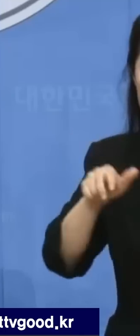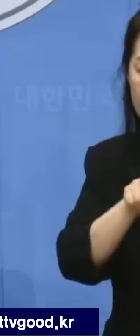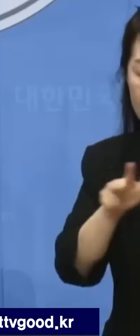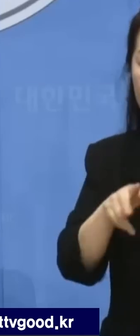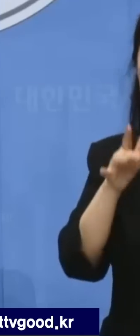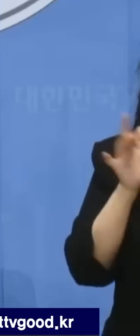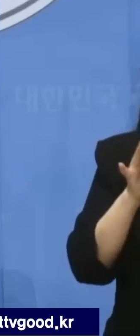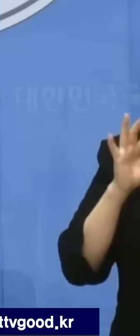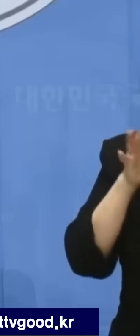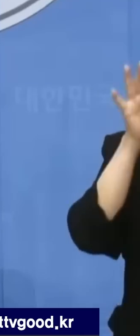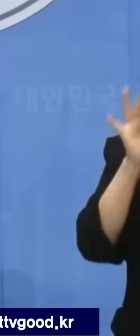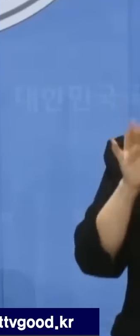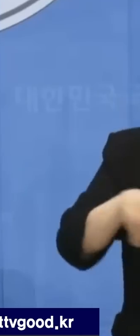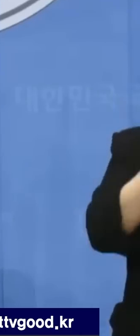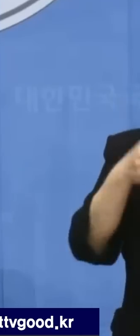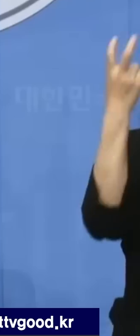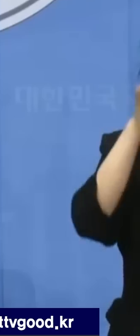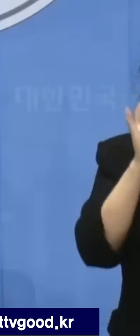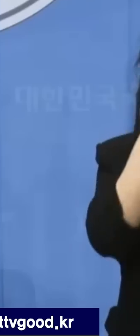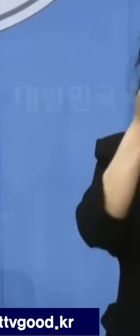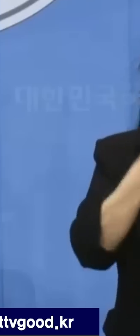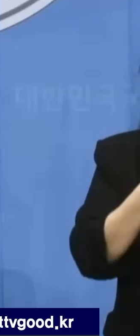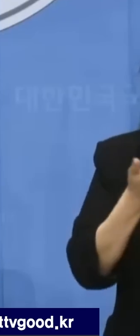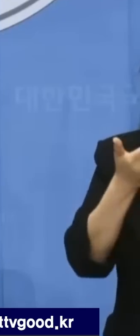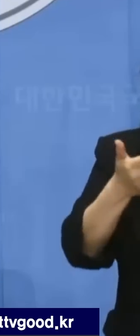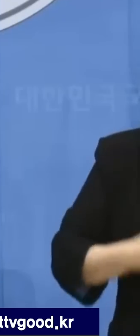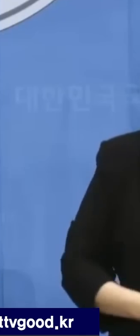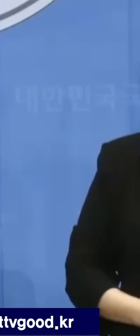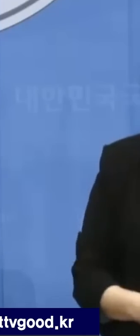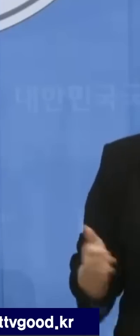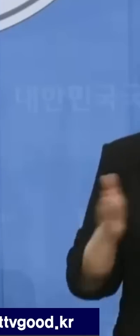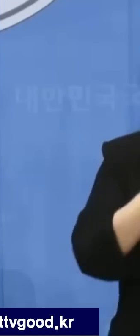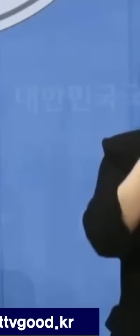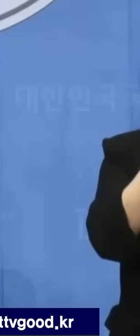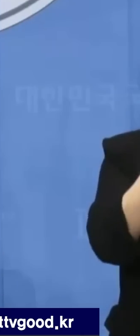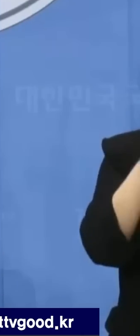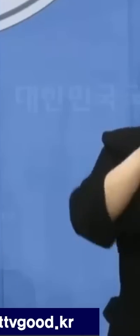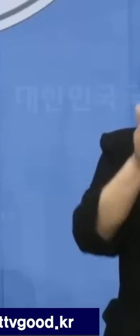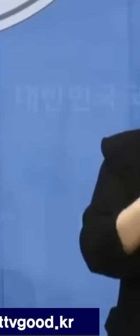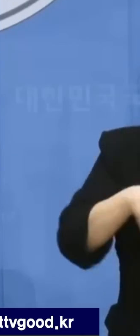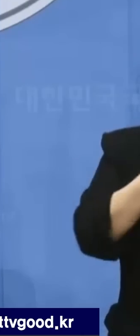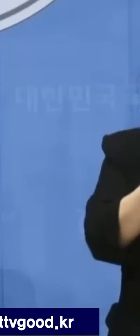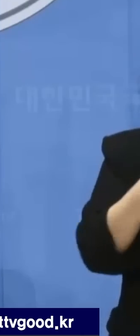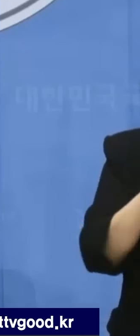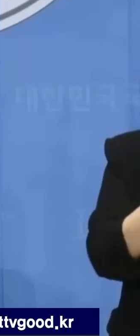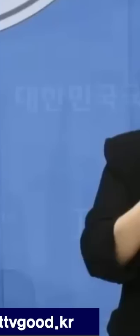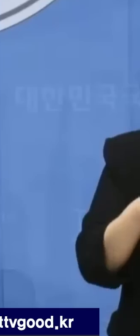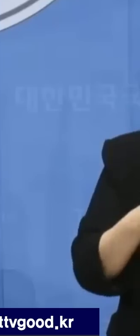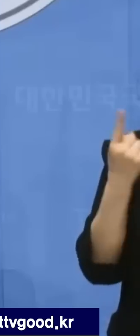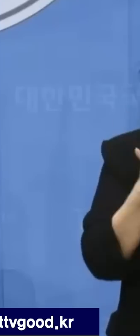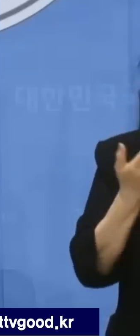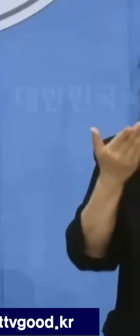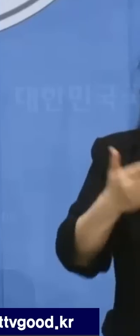민심을 살펴보도록 하겠습니다. 여덟째, 민주당을 개혁정당으로 탈바꿈시키겠습니다. 자전거